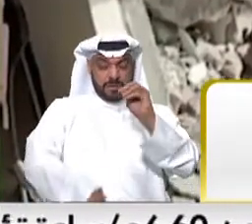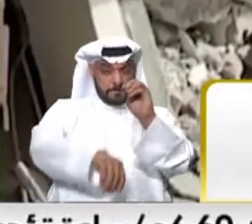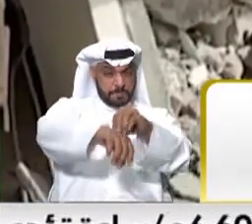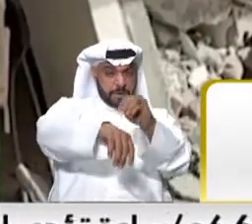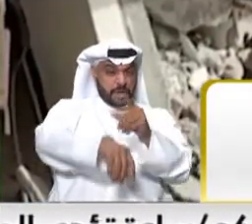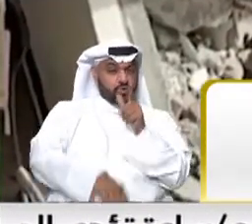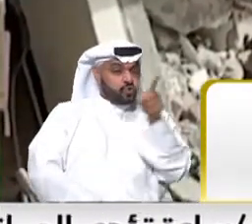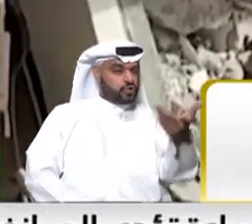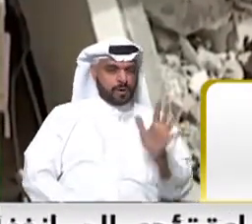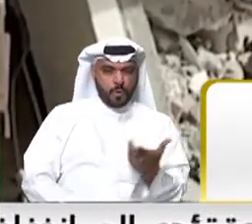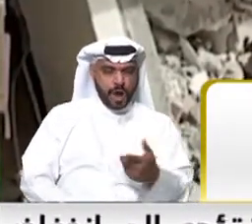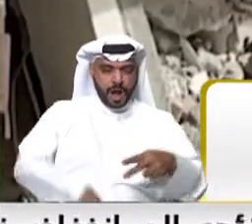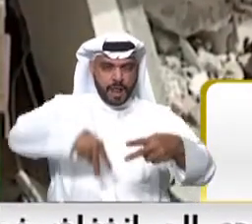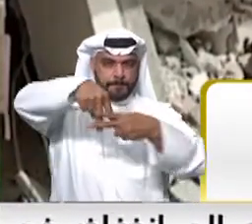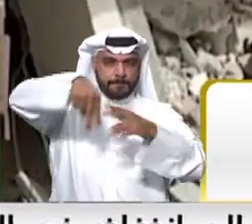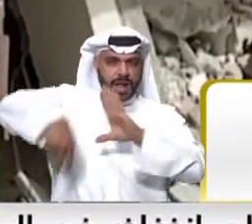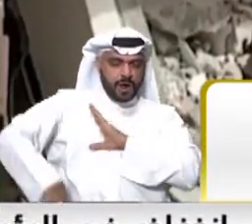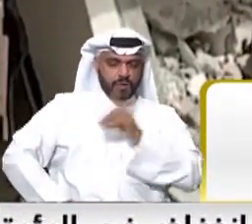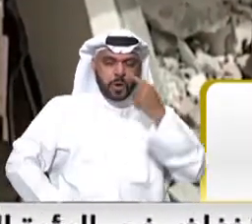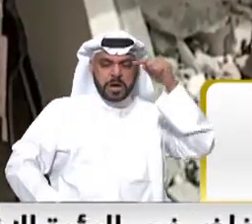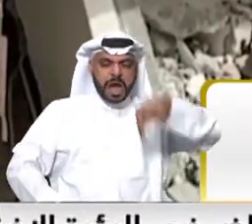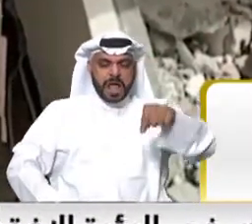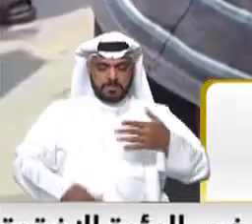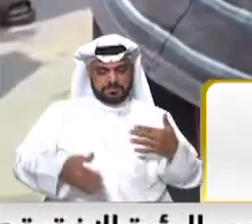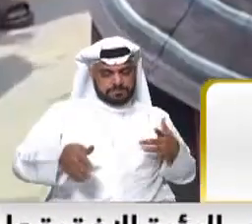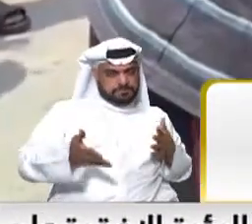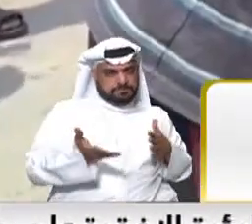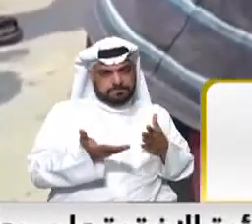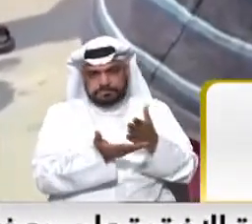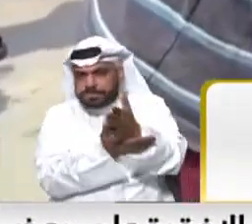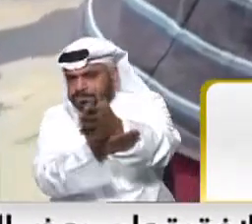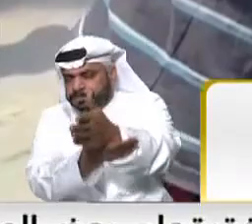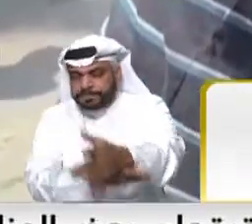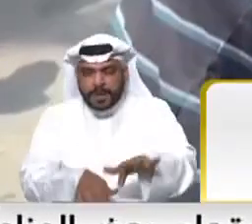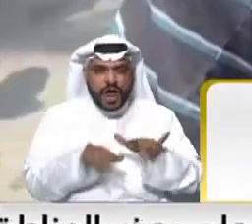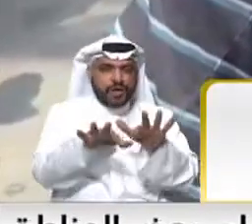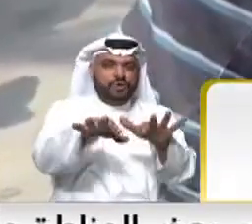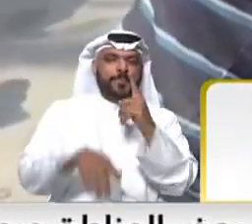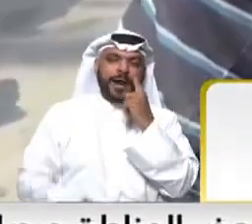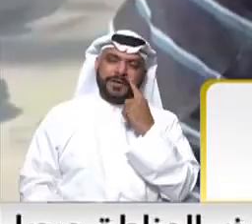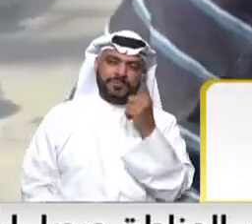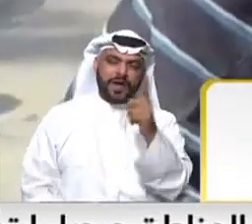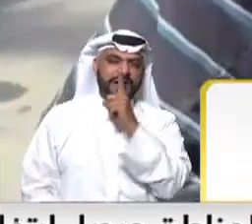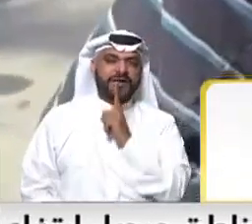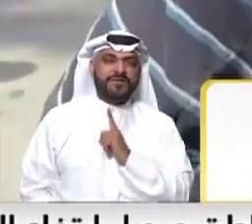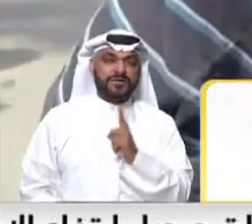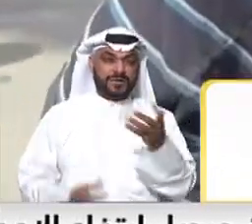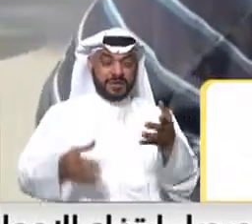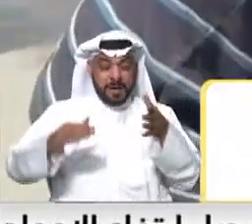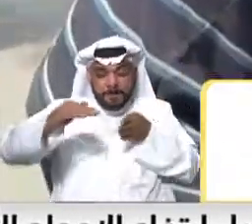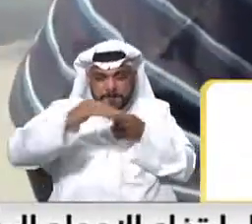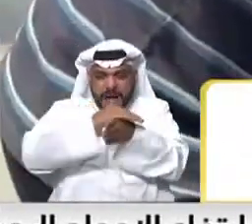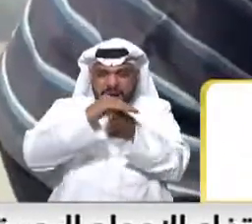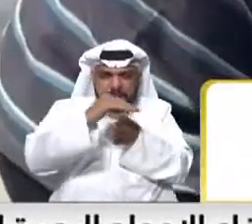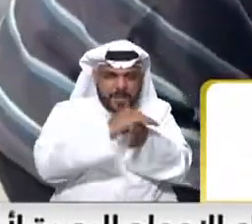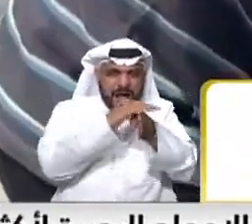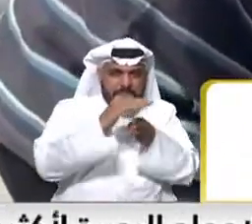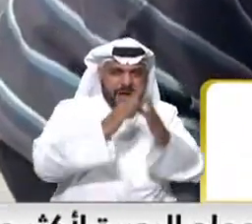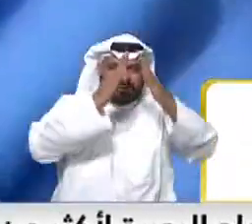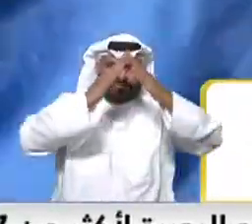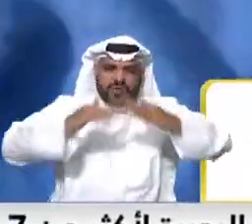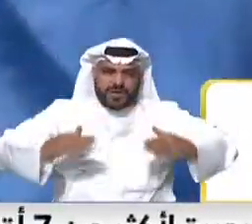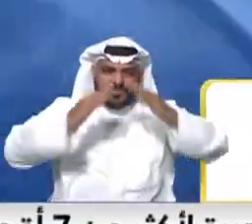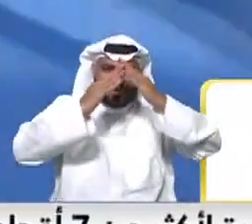الامر الذي اذكى المخاوف من تفاقم الازمه الانسانيه النازحون تكدسوا في ملاجئ داخل او